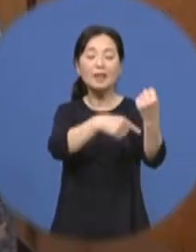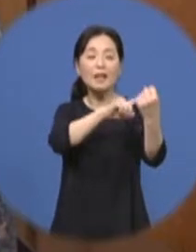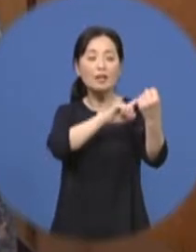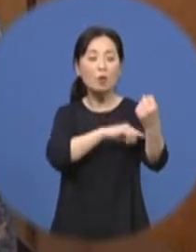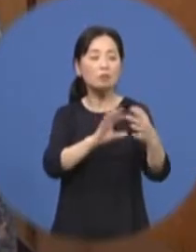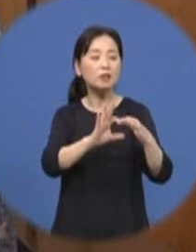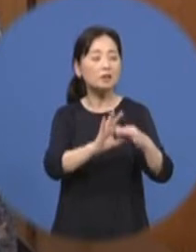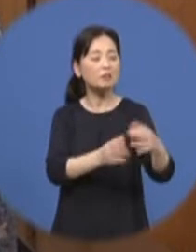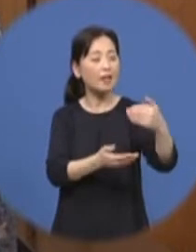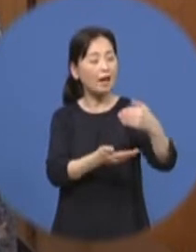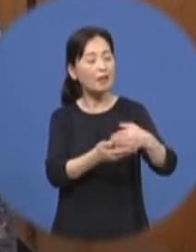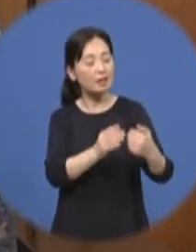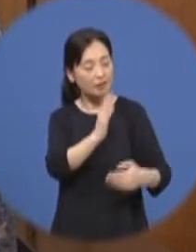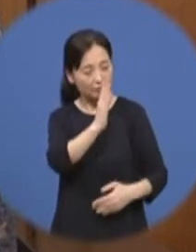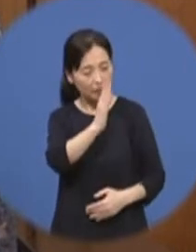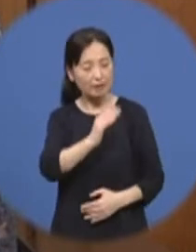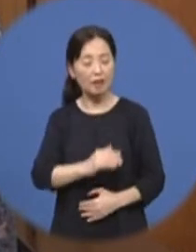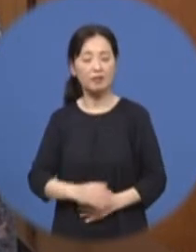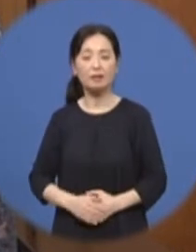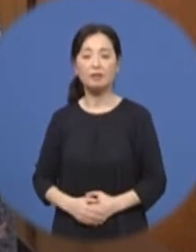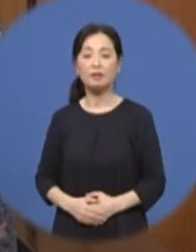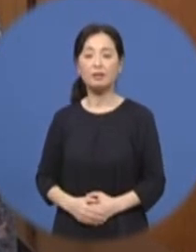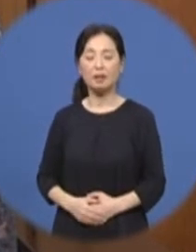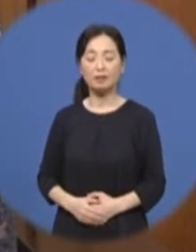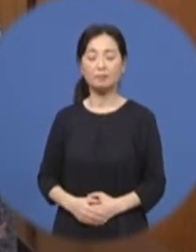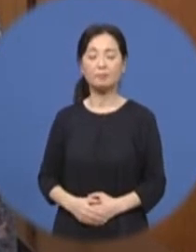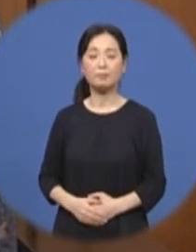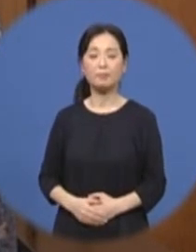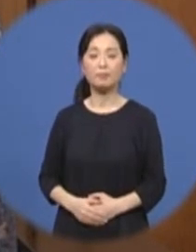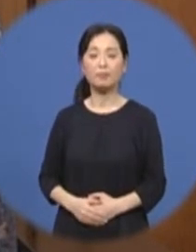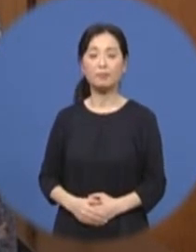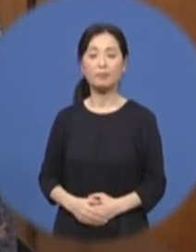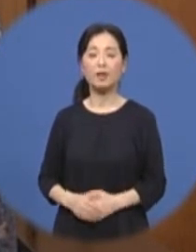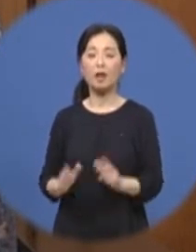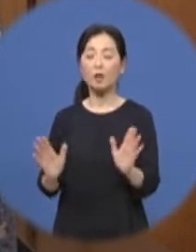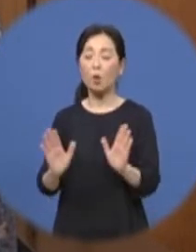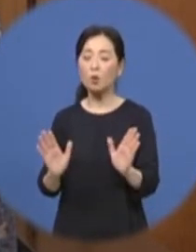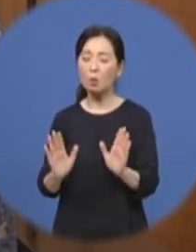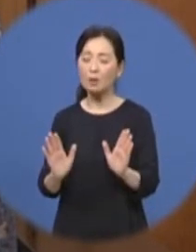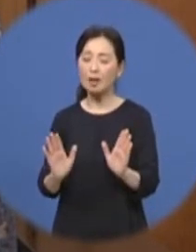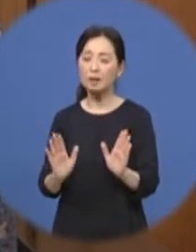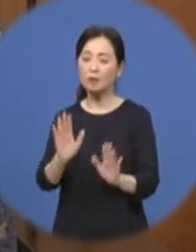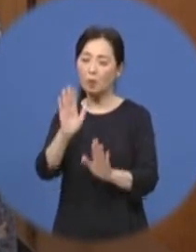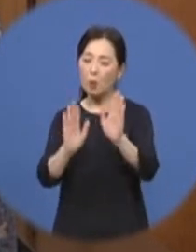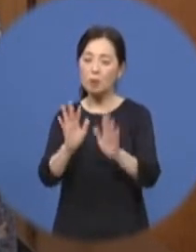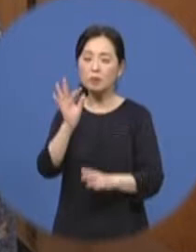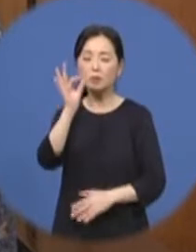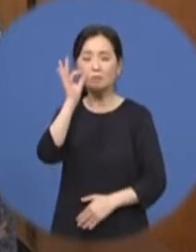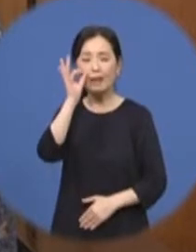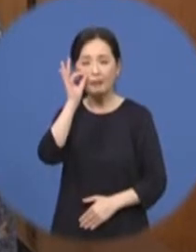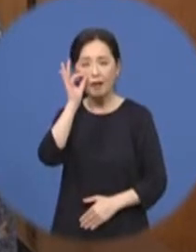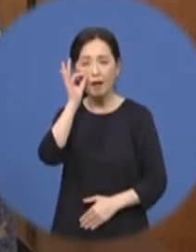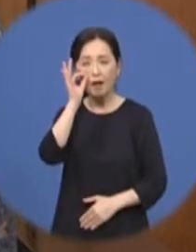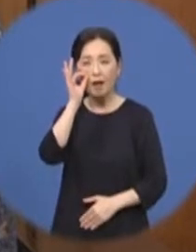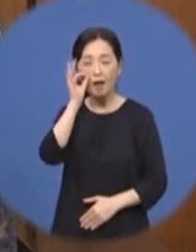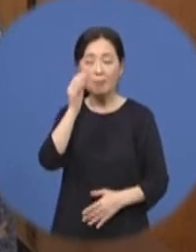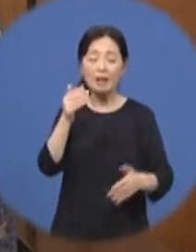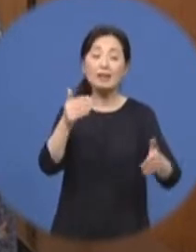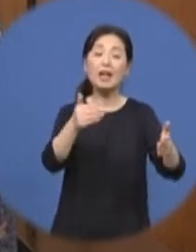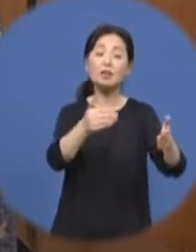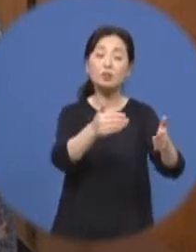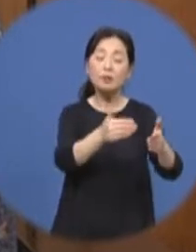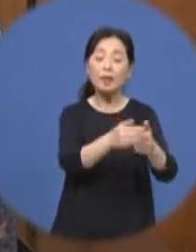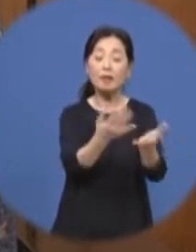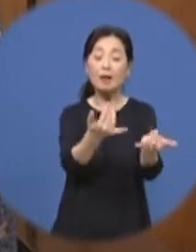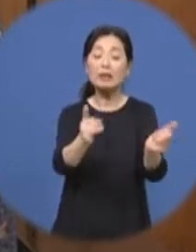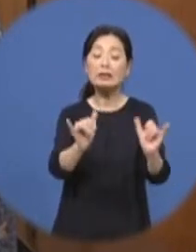んですが、 本当にこう子どもたちを見ててですね、結局最後は社会で